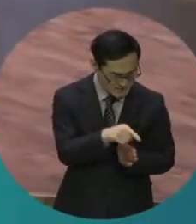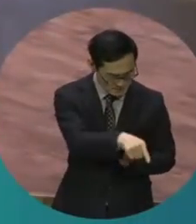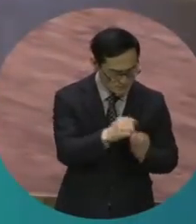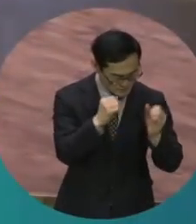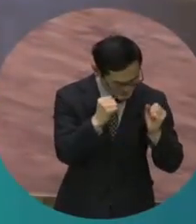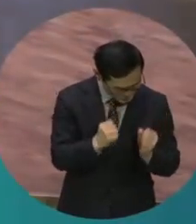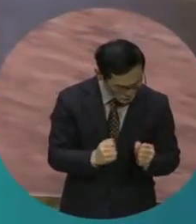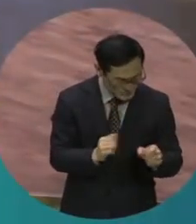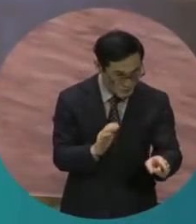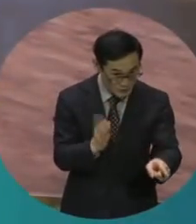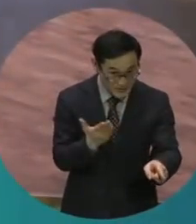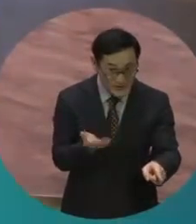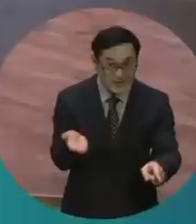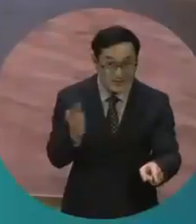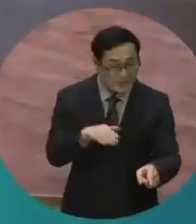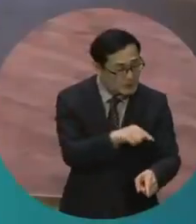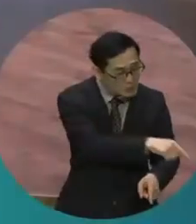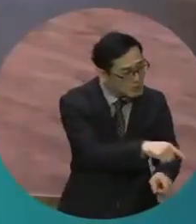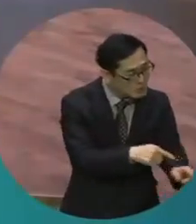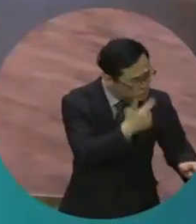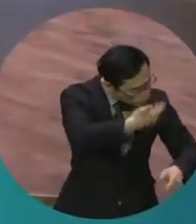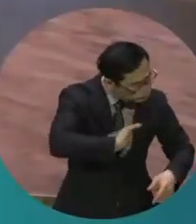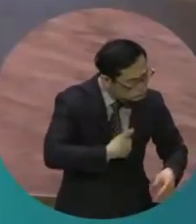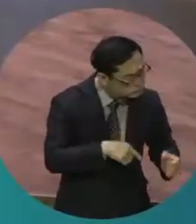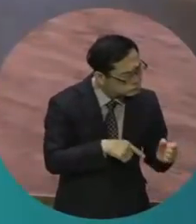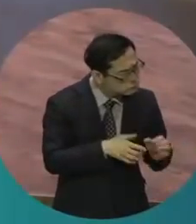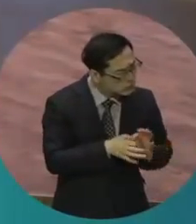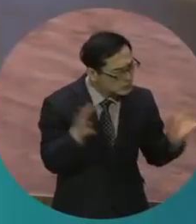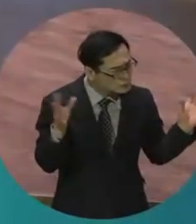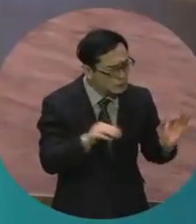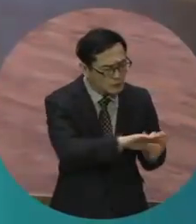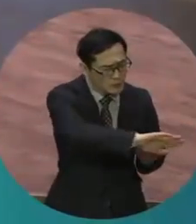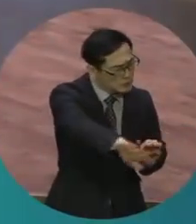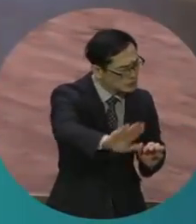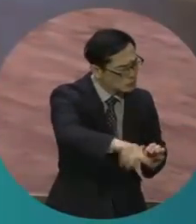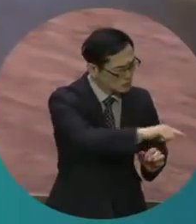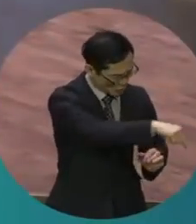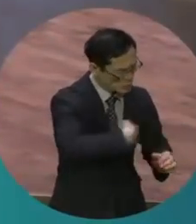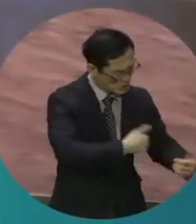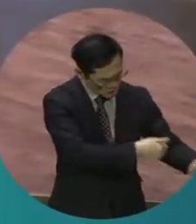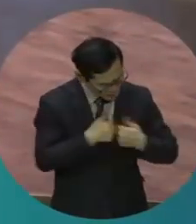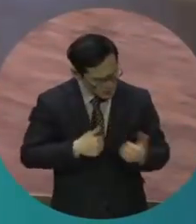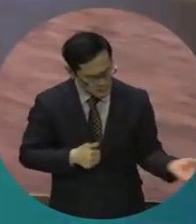할지라도 너가 무슨 상관이냐? 너는 나를 따르라 하시더라.